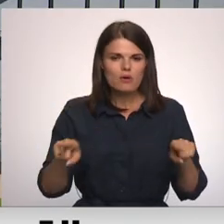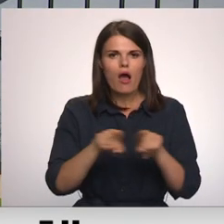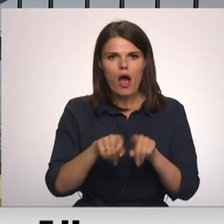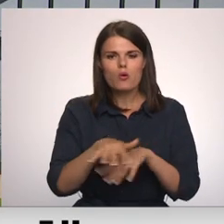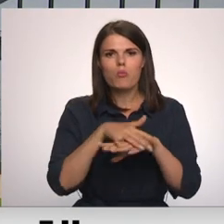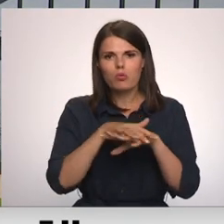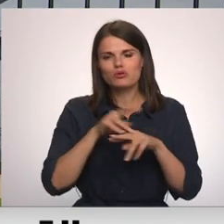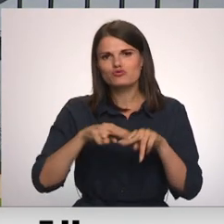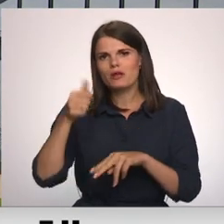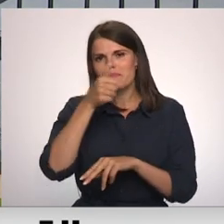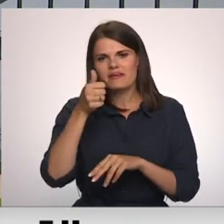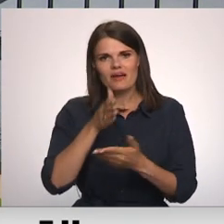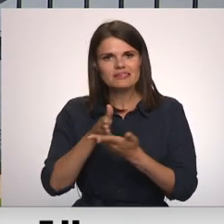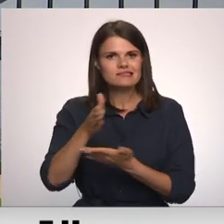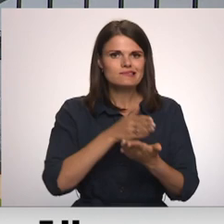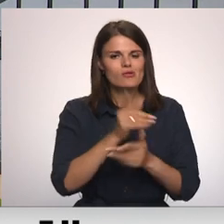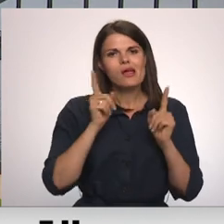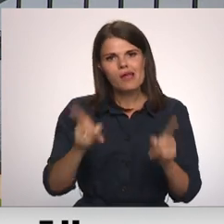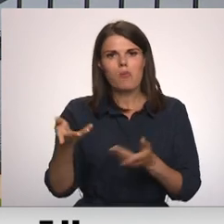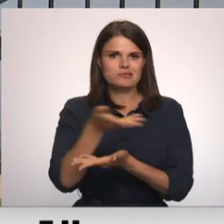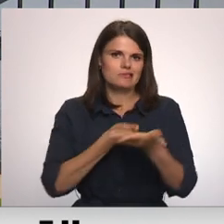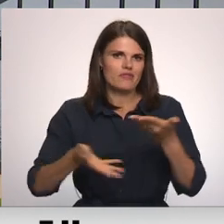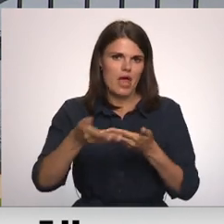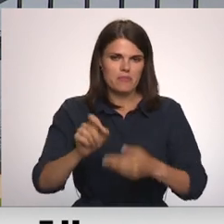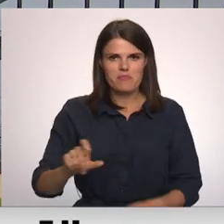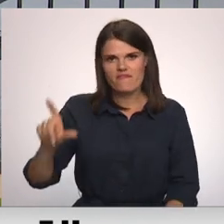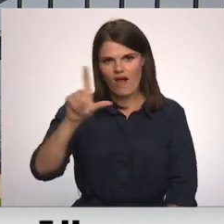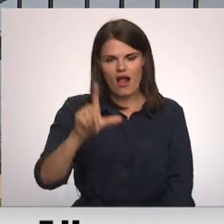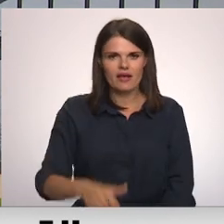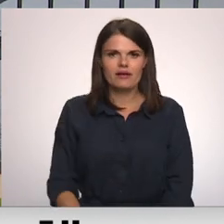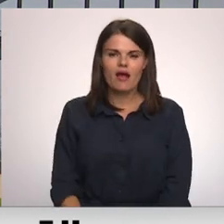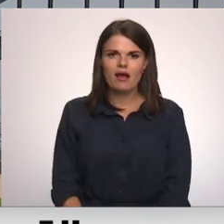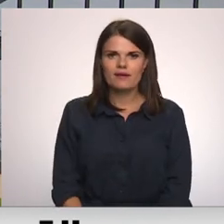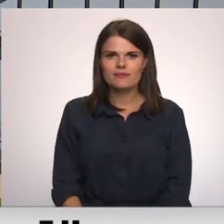publisko un privāto sektoru. Ilja Kozins, Māris Jurgensons, Latvijas televīzija.